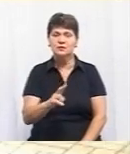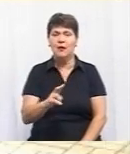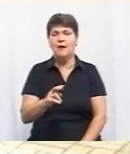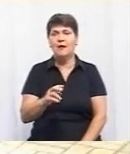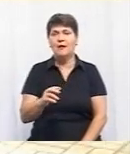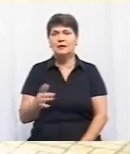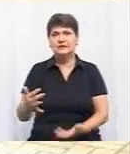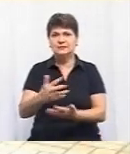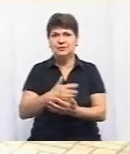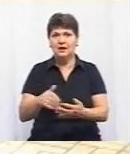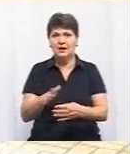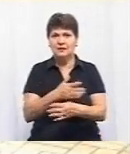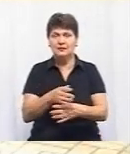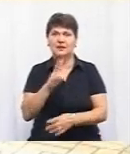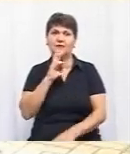Почала спочатку